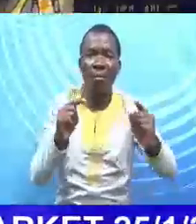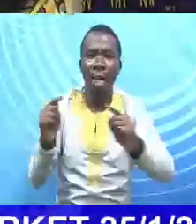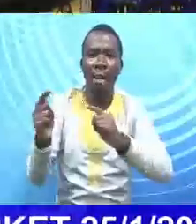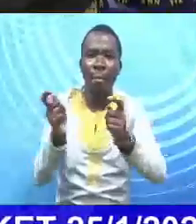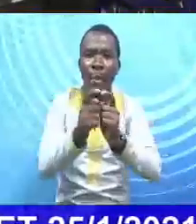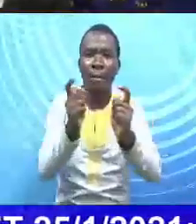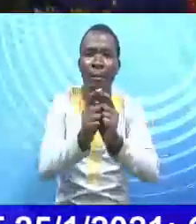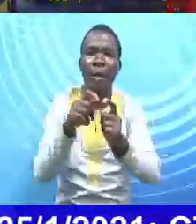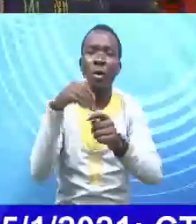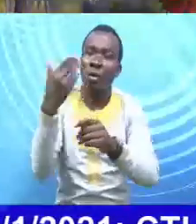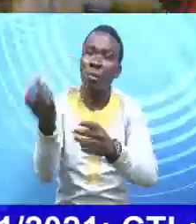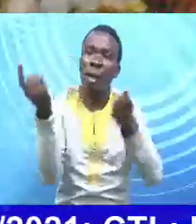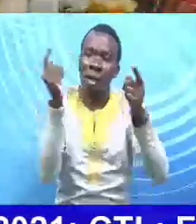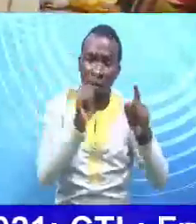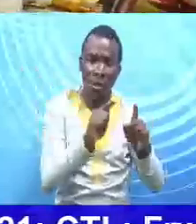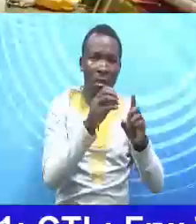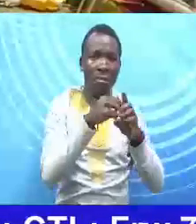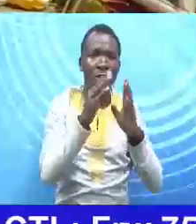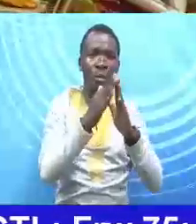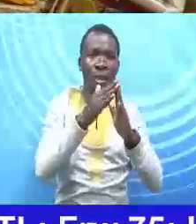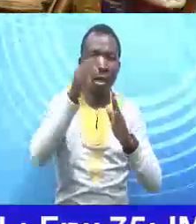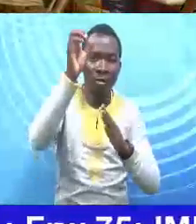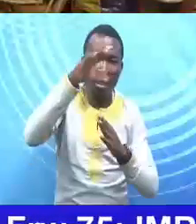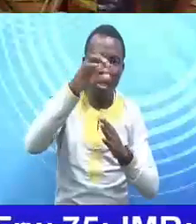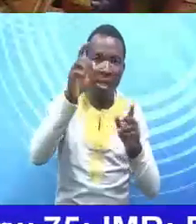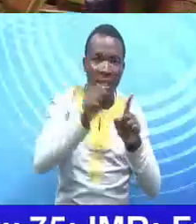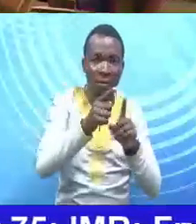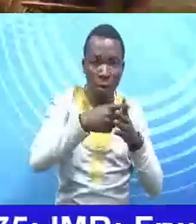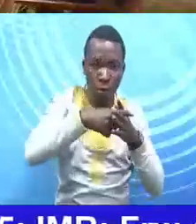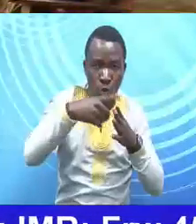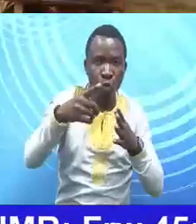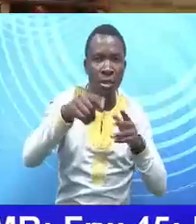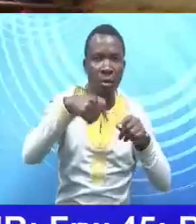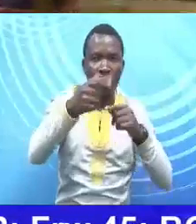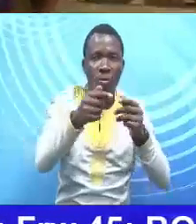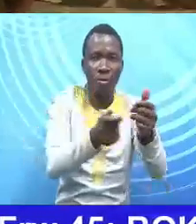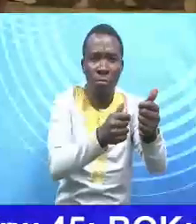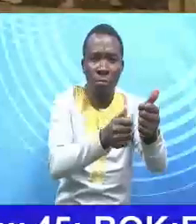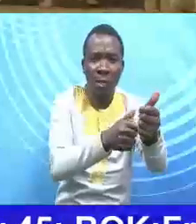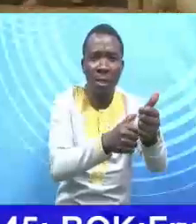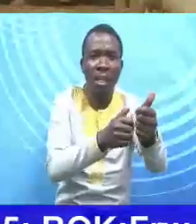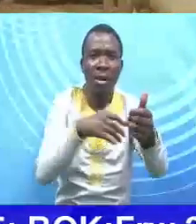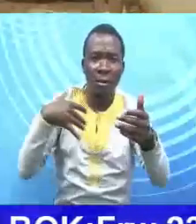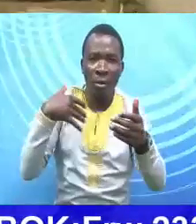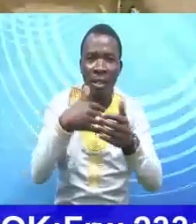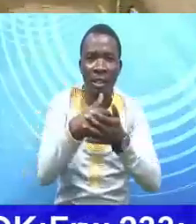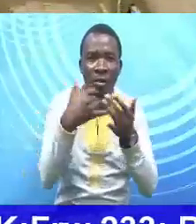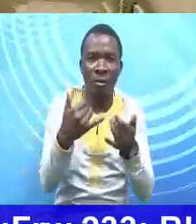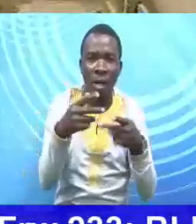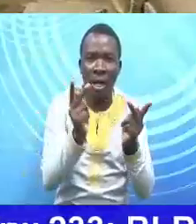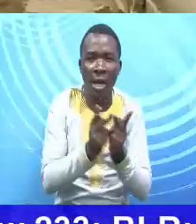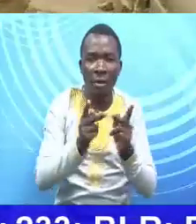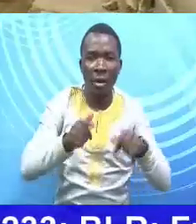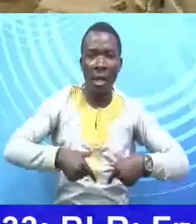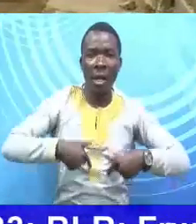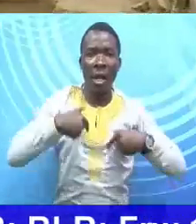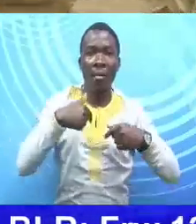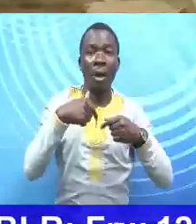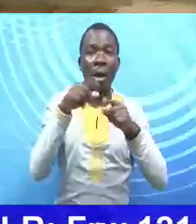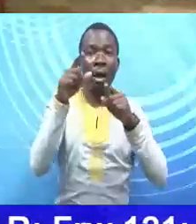wa Kigali asa nkuhunze ngariko nabwo bikamukurikirana kugeza ngo ahacumbitse atajya haguheka ngo nyuma